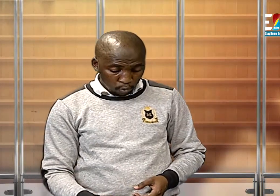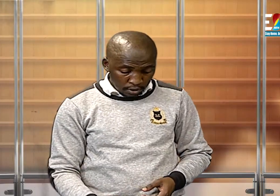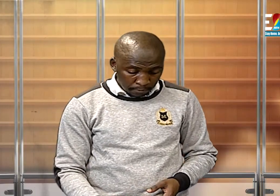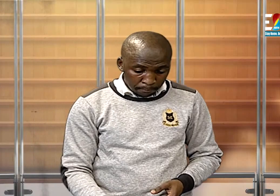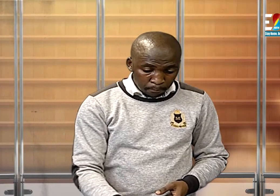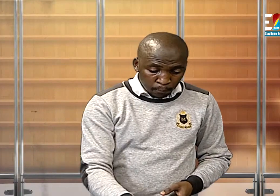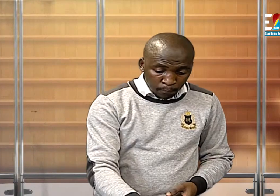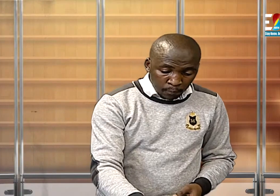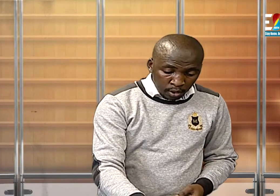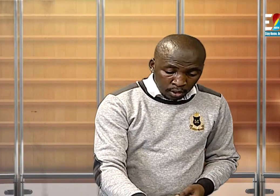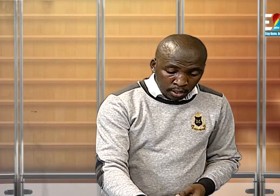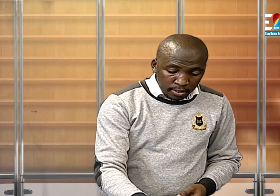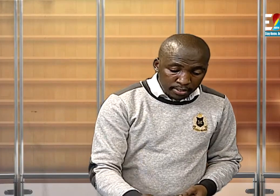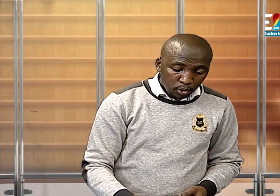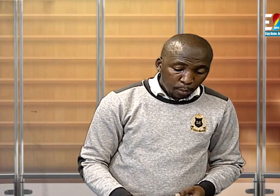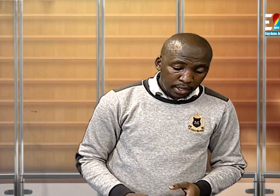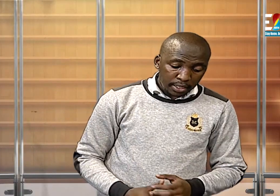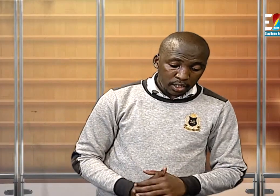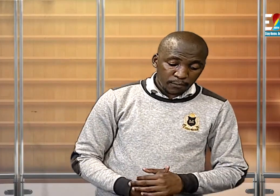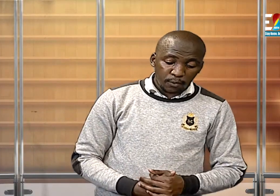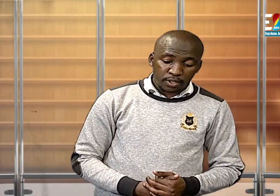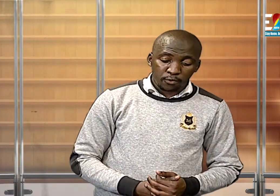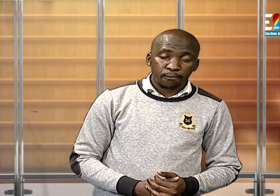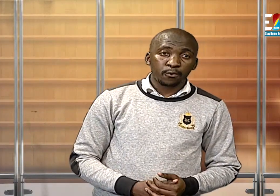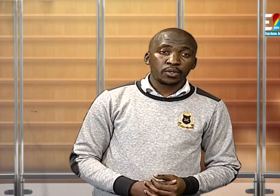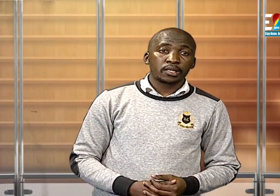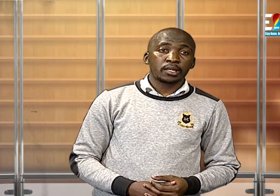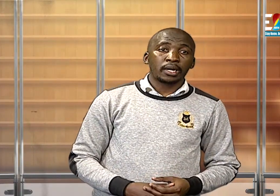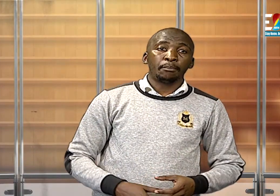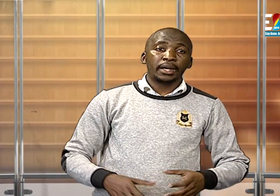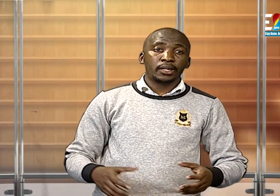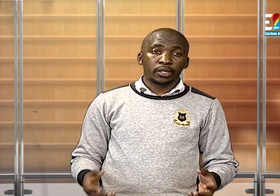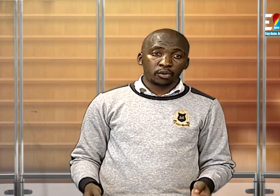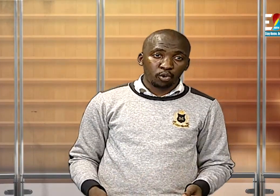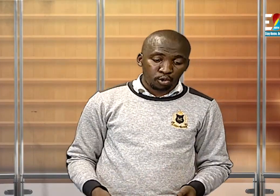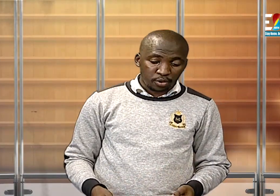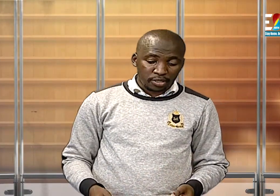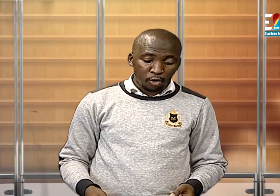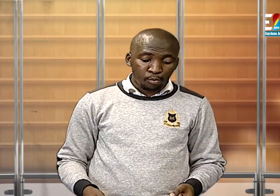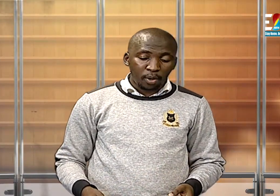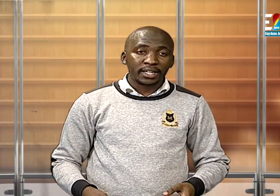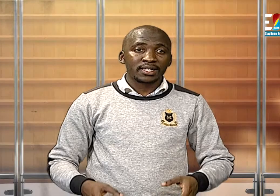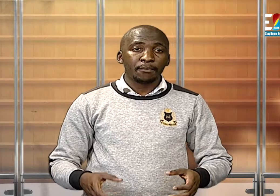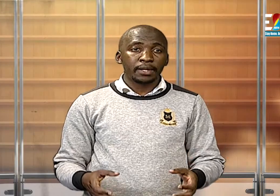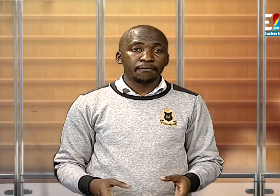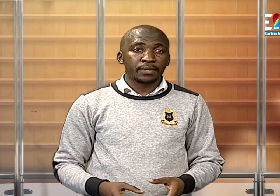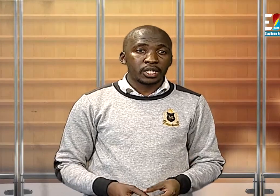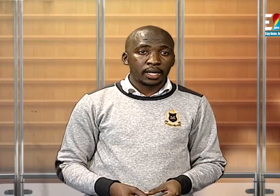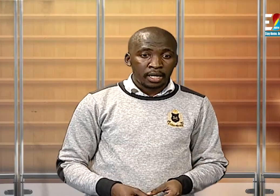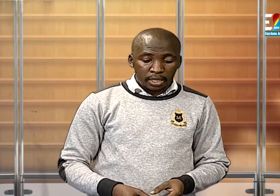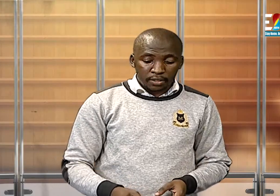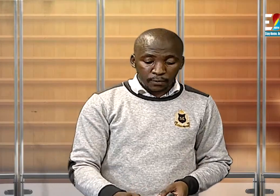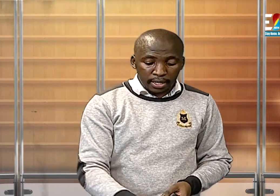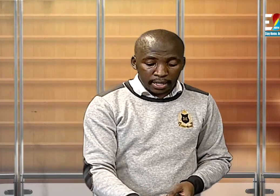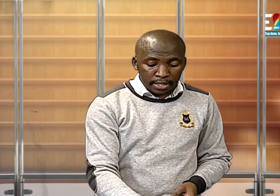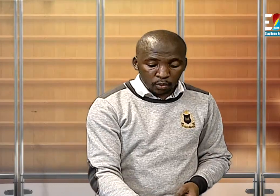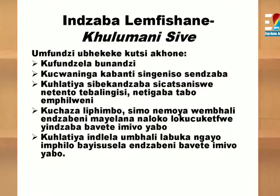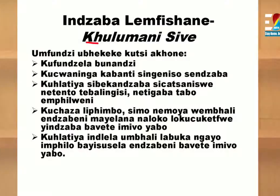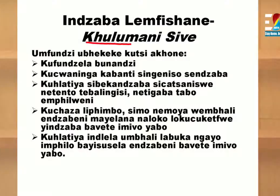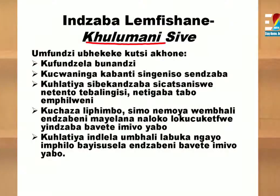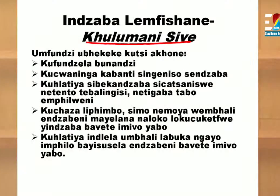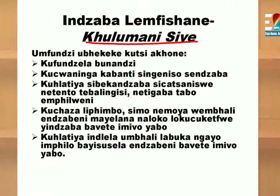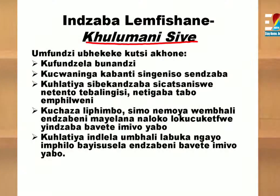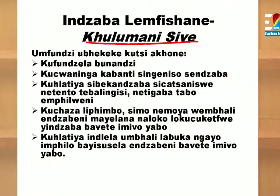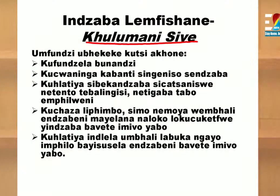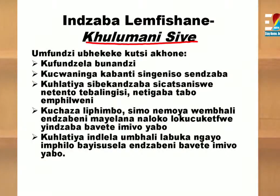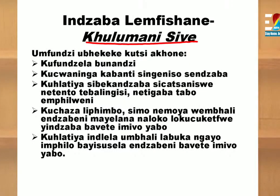ke mfundzi. Sisaqhubeka ke nesifundo sethu mfundzi, ngaphandle kwetinkondlo sitawubuka indzaba lemfisha letfolakala